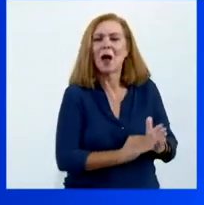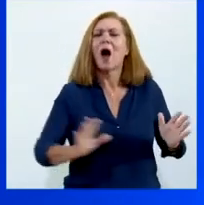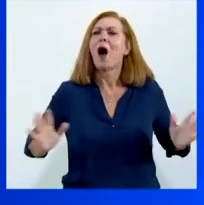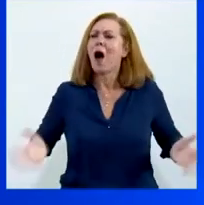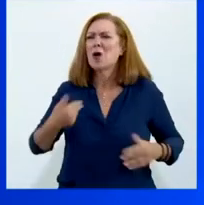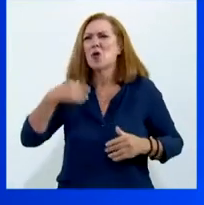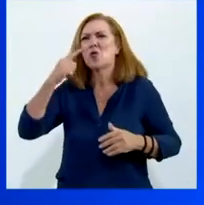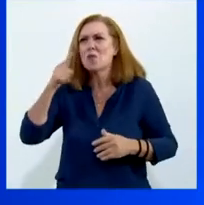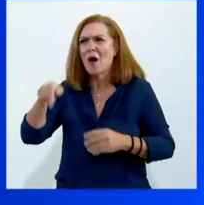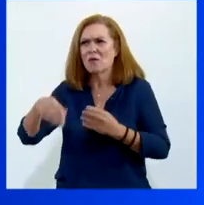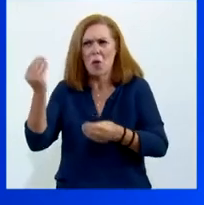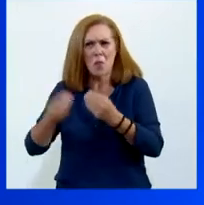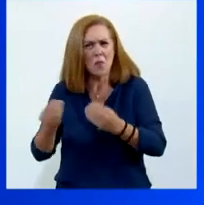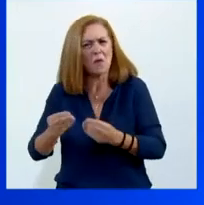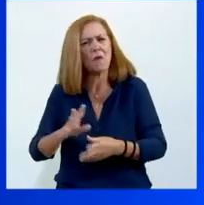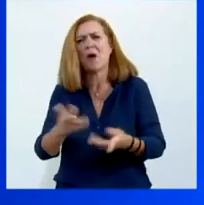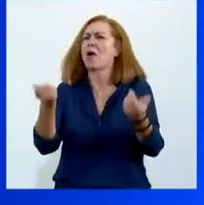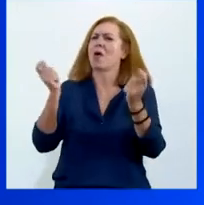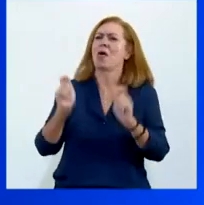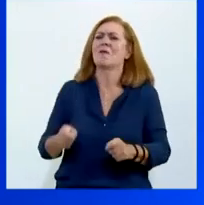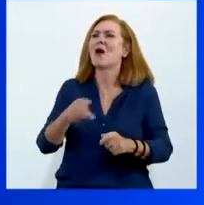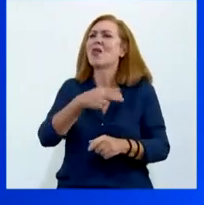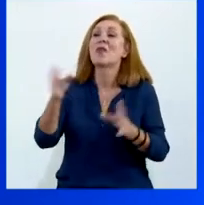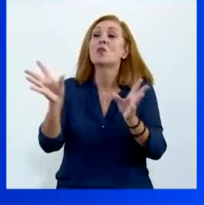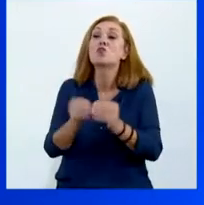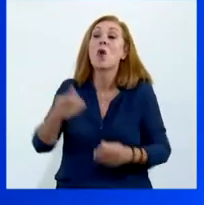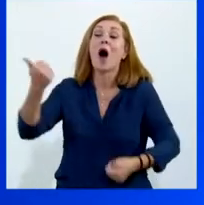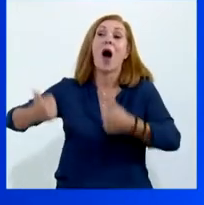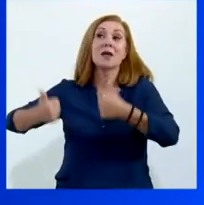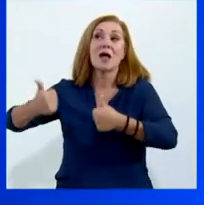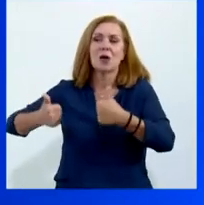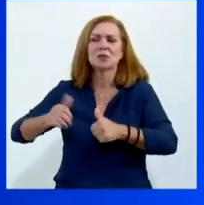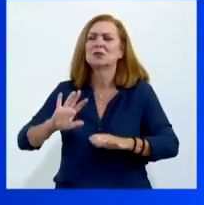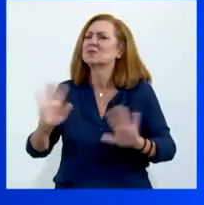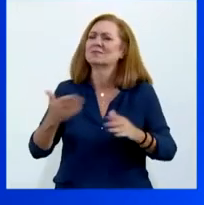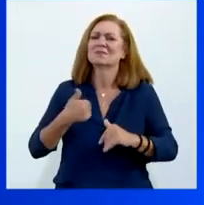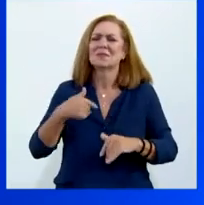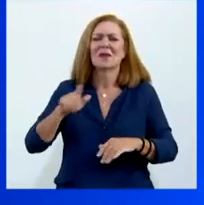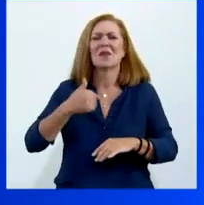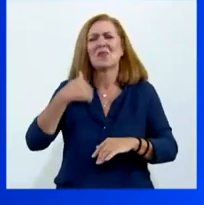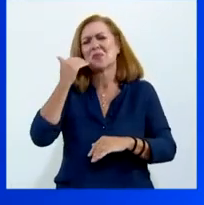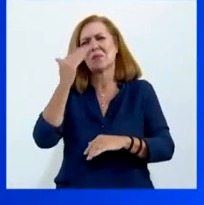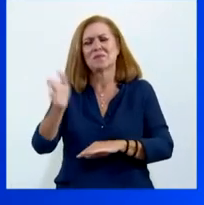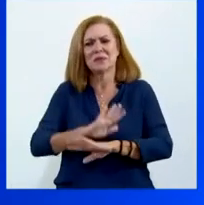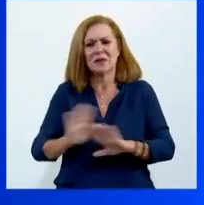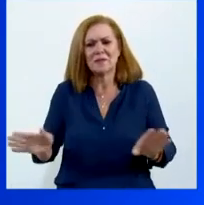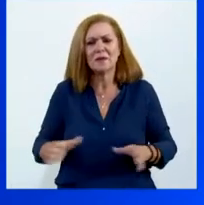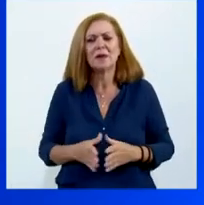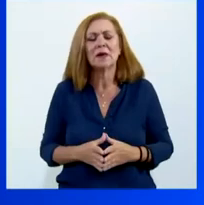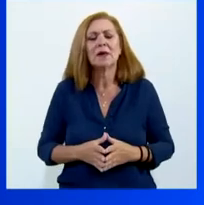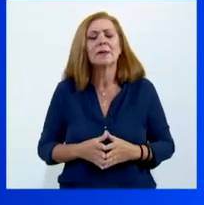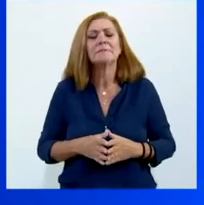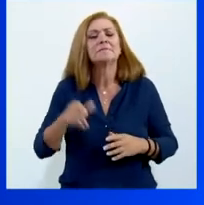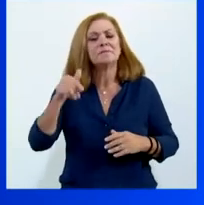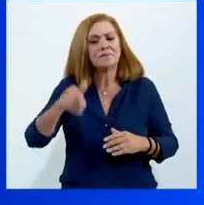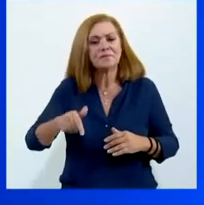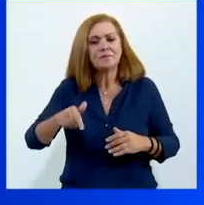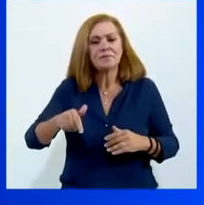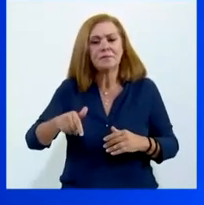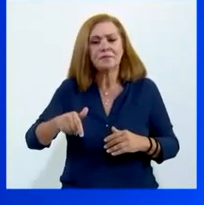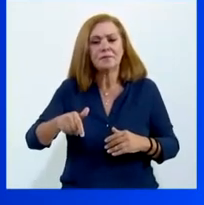κανένα ζήτημα στην ανταγωνιστικότητα του τουριστικού μας προϊόντος αυτό το έκτακτο τέλος, το οποίο θα εξειδικευθεί από